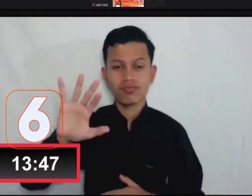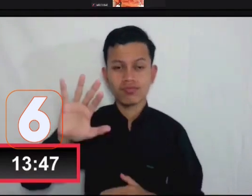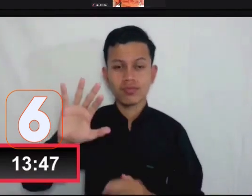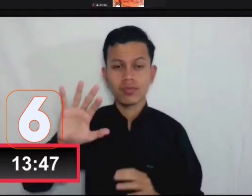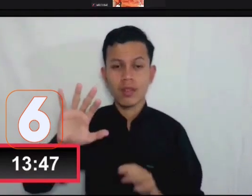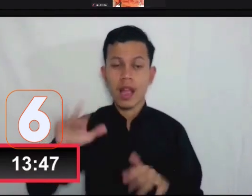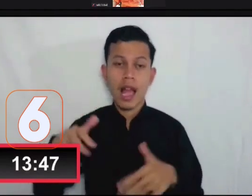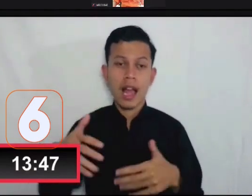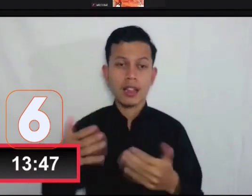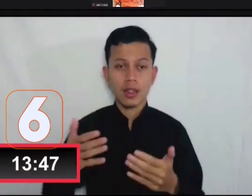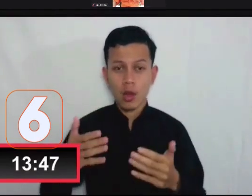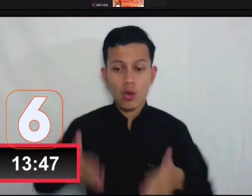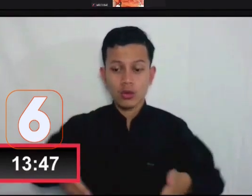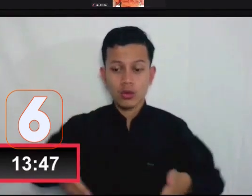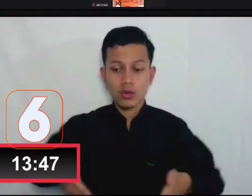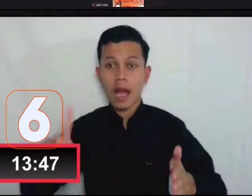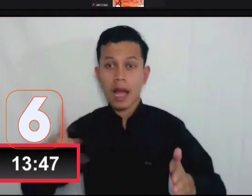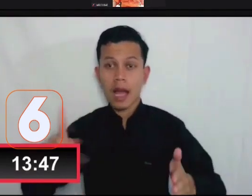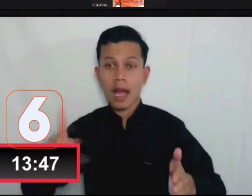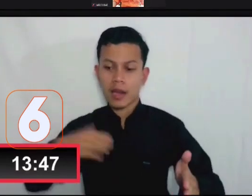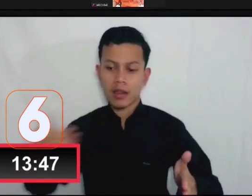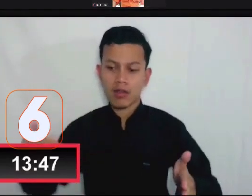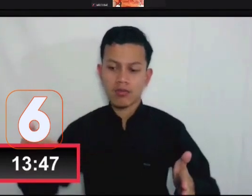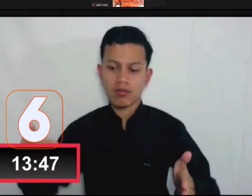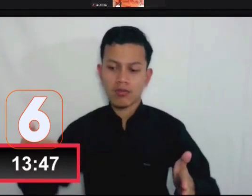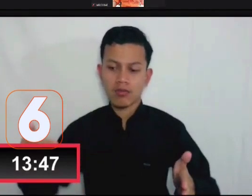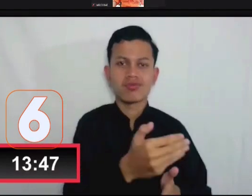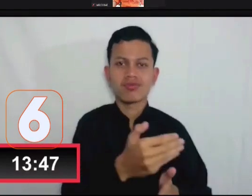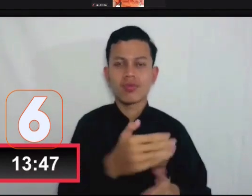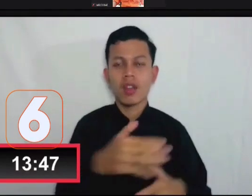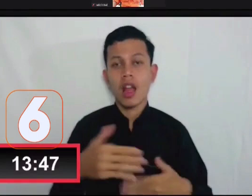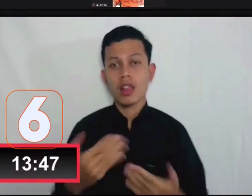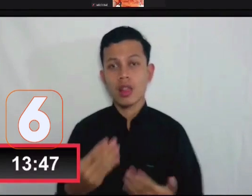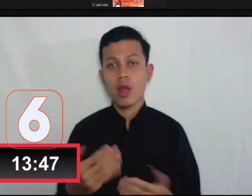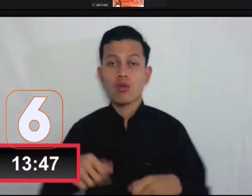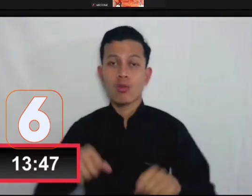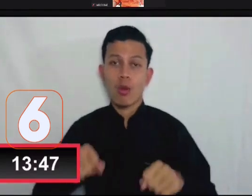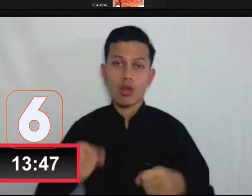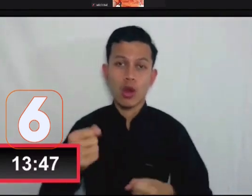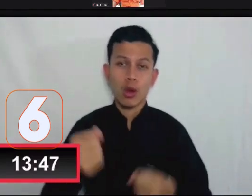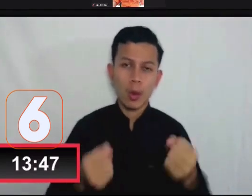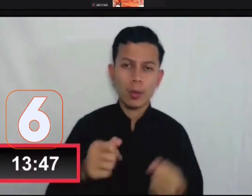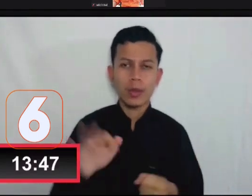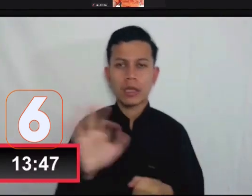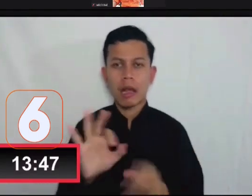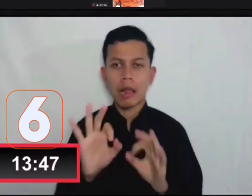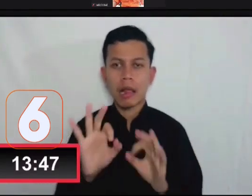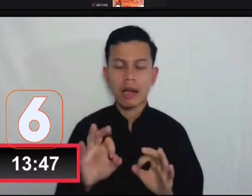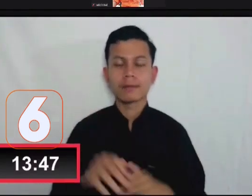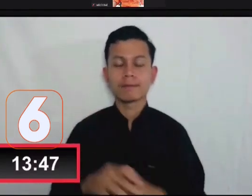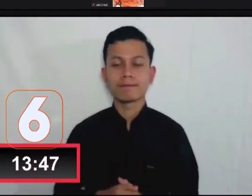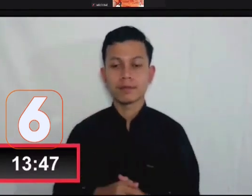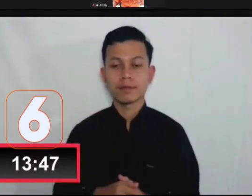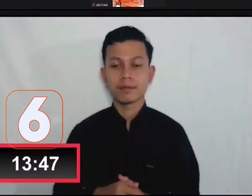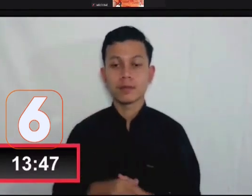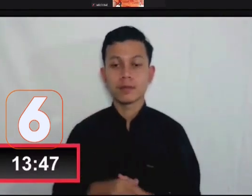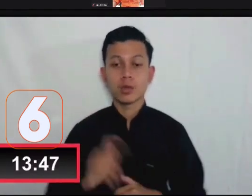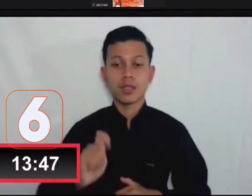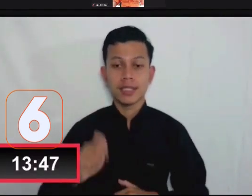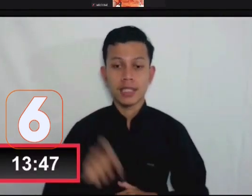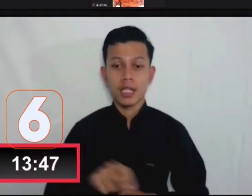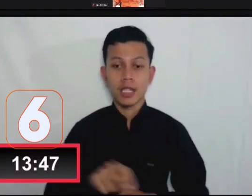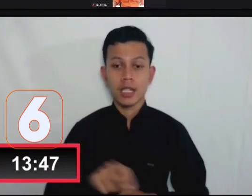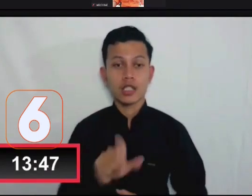ketiga adalah kendaraan bermotor yang tidak layak yaitu sebesar 9% video risalah persidangan tanggal 25 Juli 2023 halaman